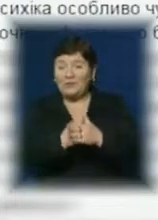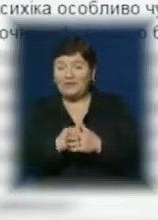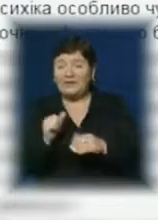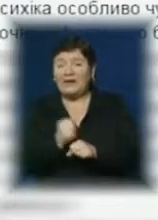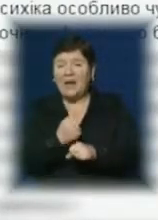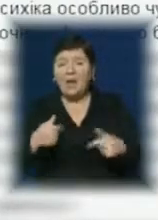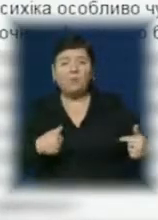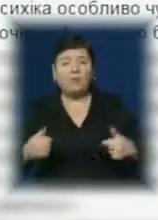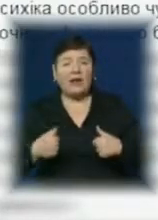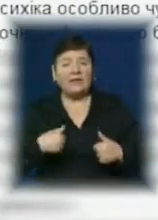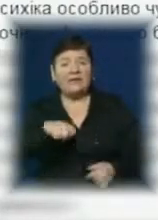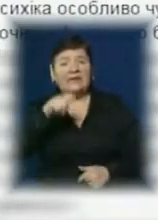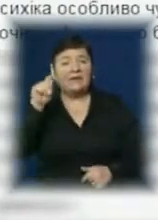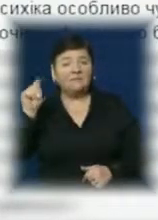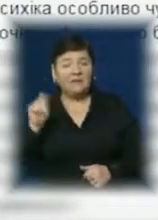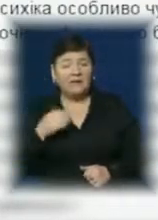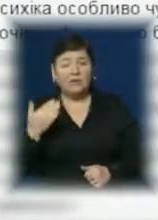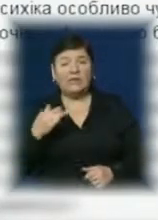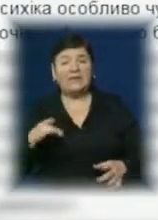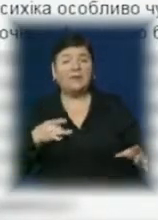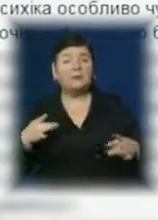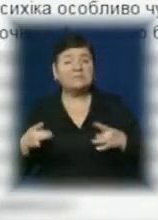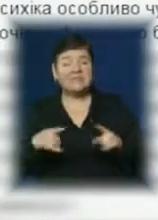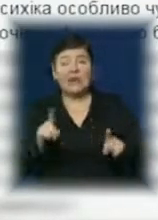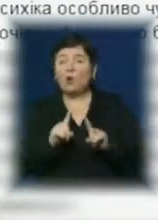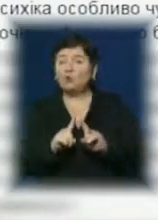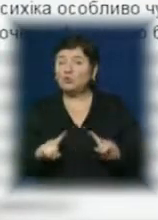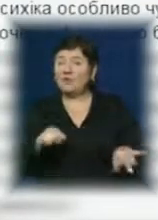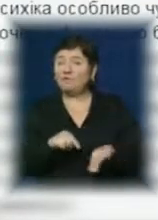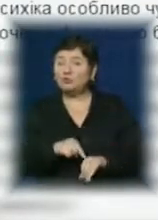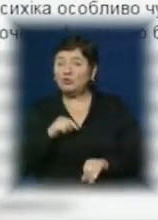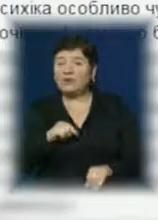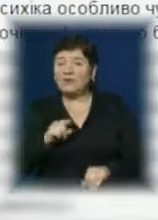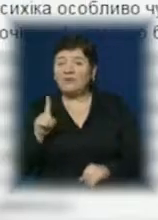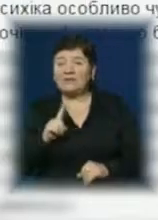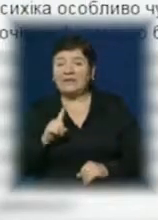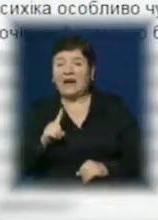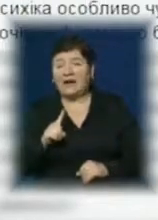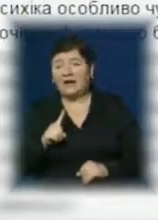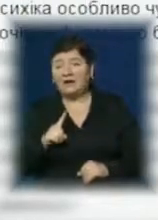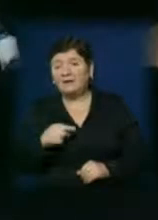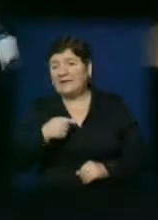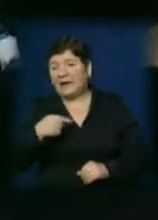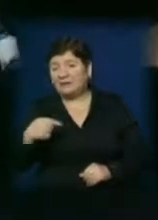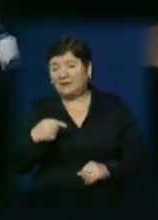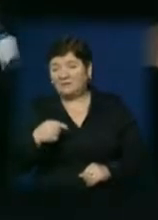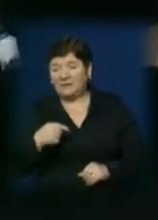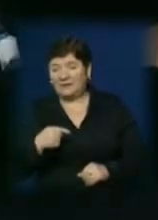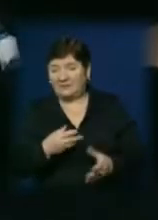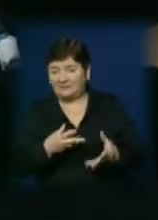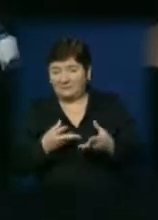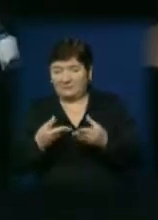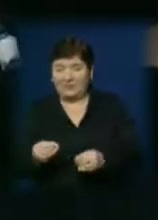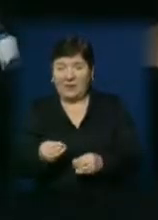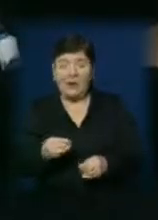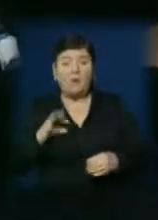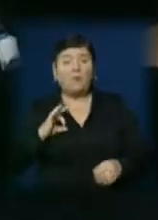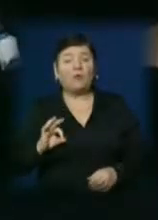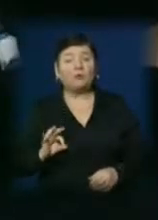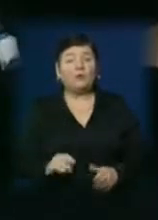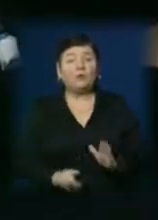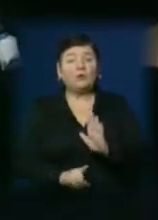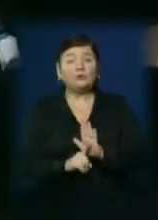та поранені на війні, тому їхня психіка особливо чутлива до будь-яких негативних подразників. Зараз прокуратура розпочала